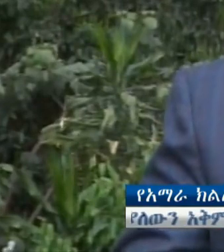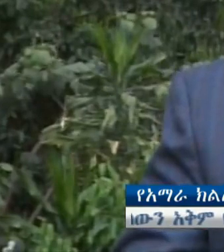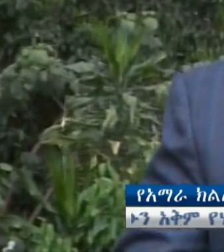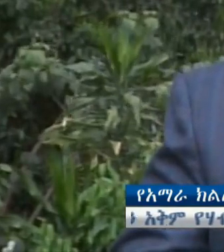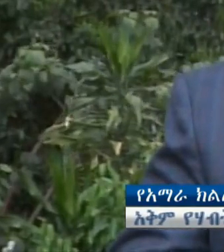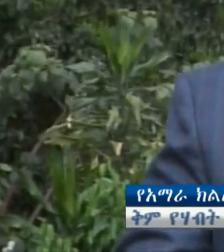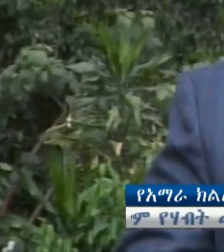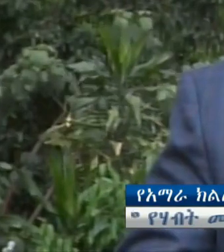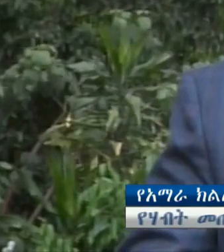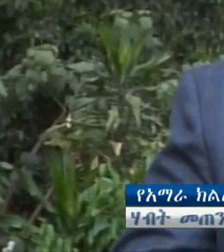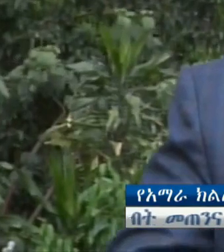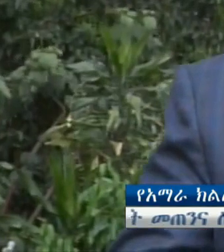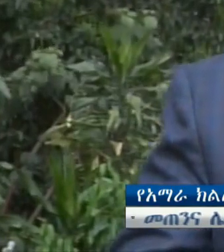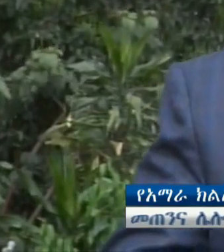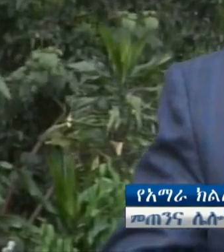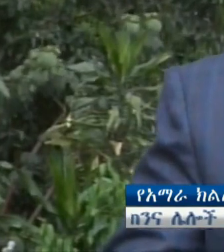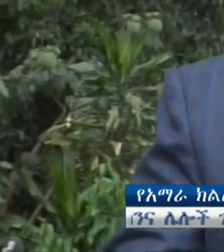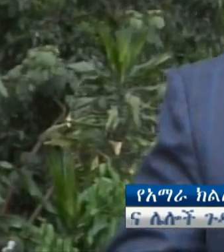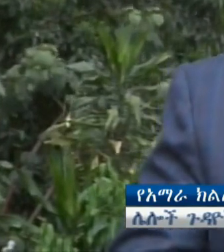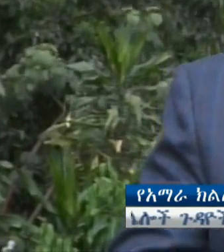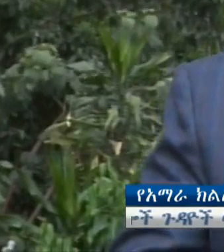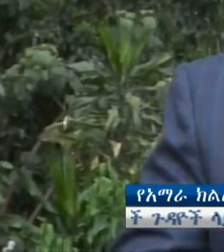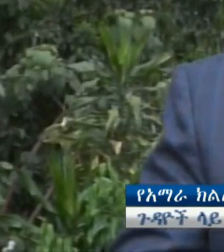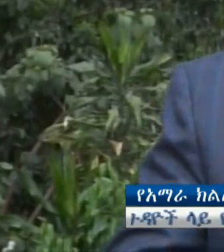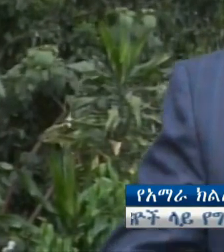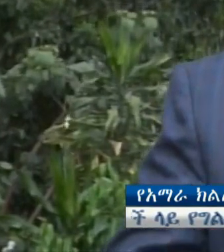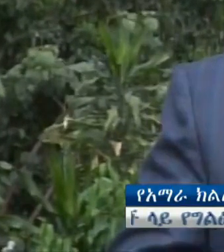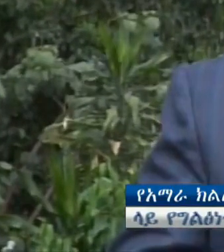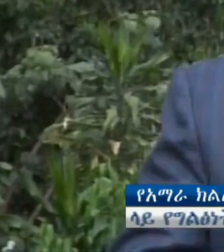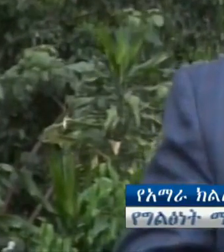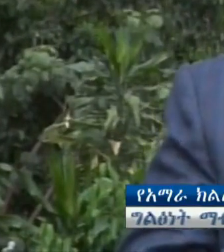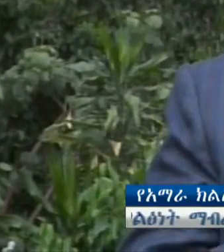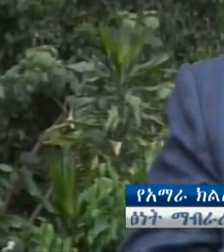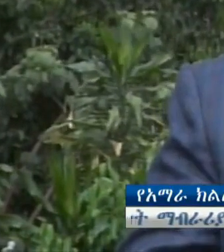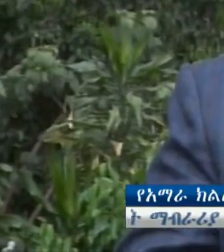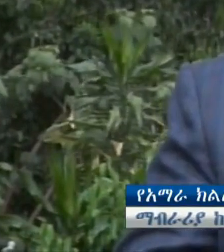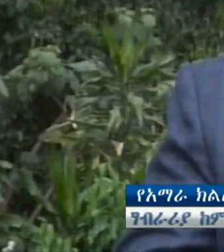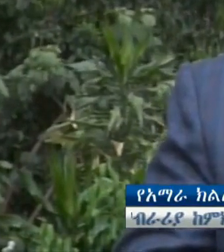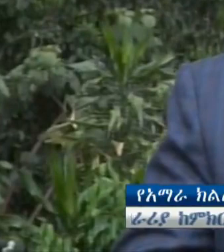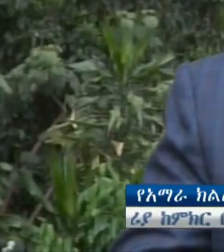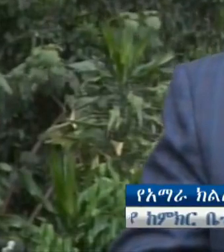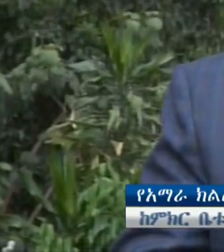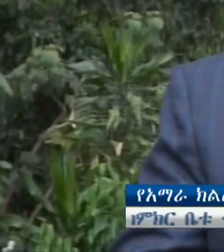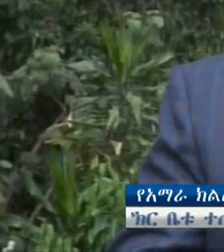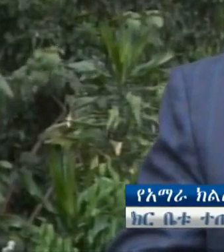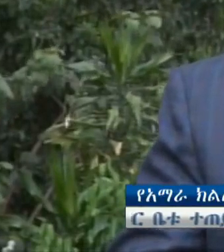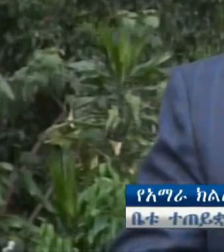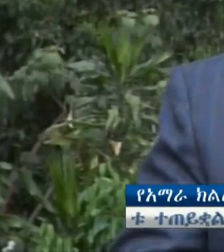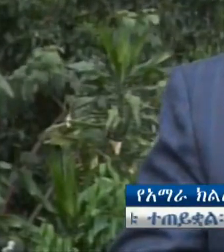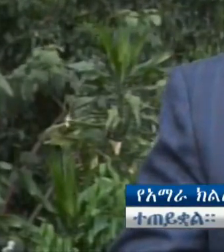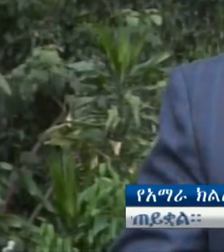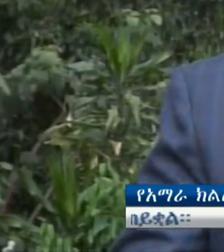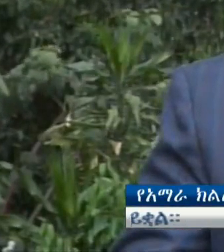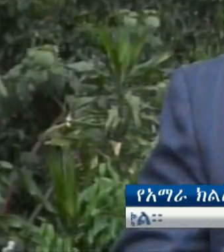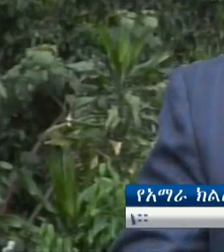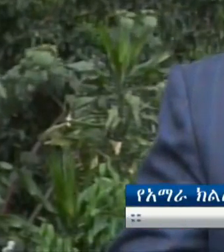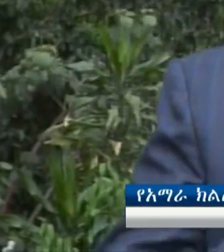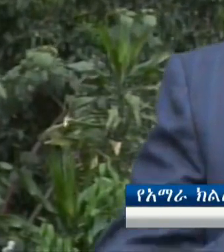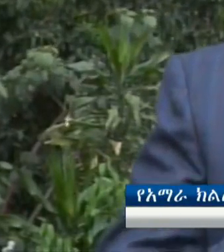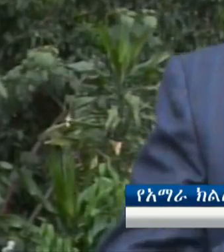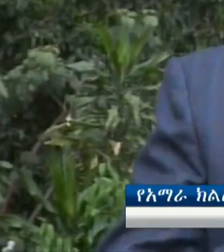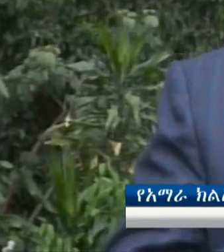እንዲሁም ደግሞ በሁለተኛ ደረጃ እየመከሩበት ያለው የጥረት ኮርፖሬት ውሳኔ ነው። እንግዲህ በቀረቡ ሀሳቦች